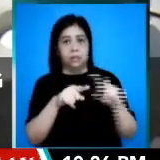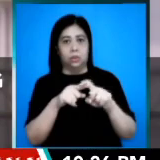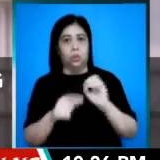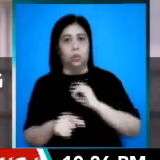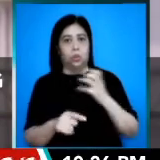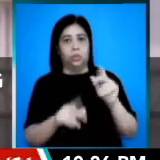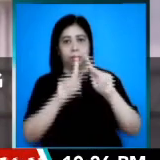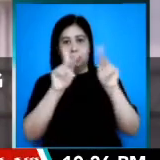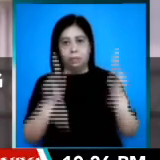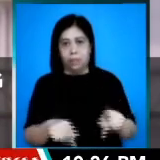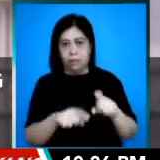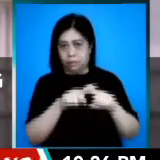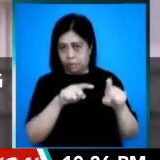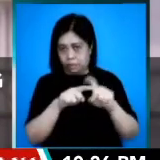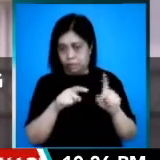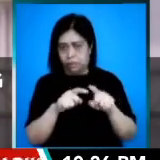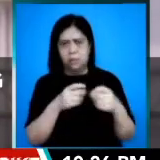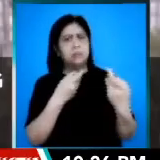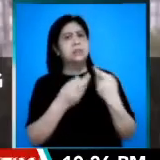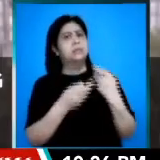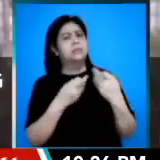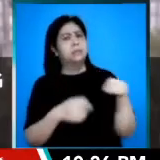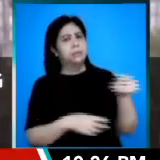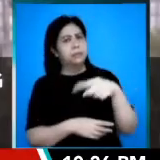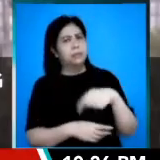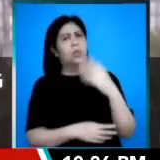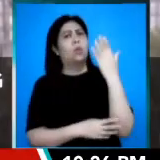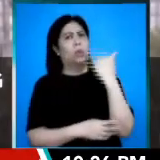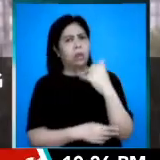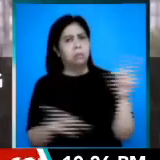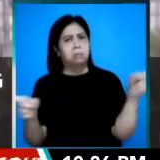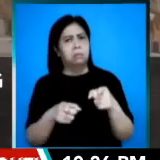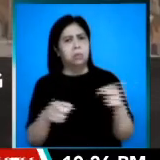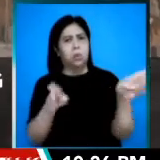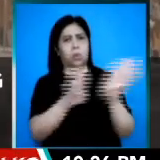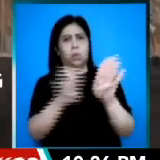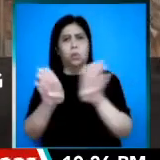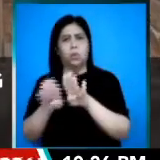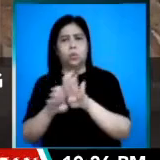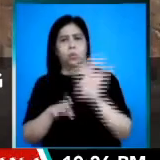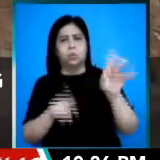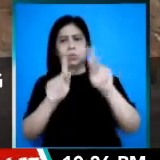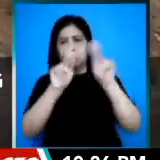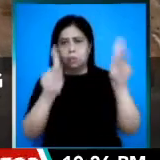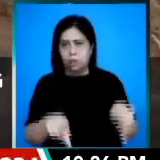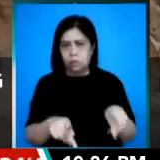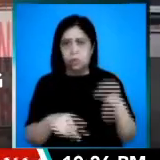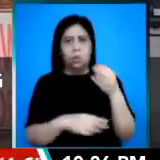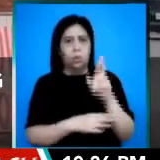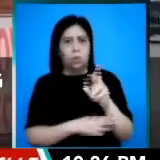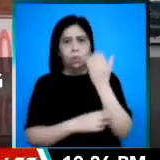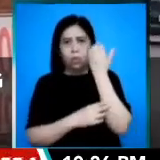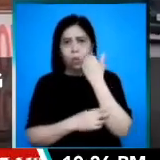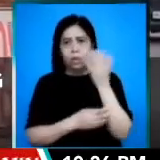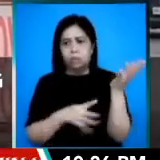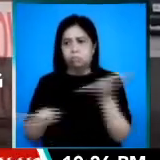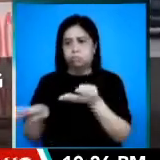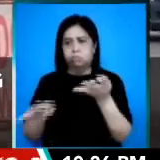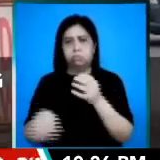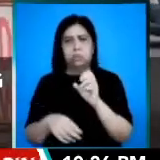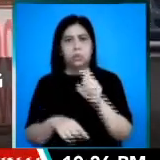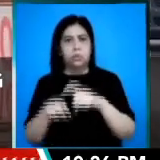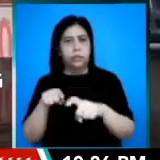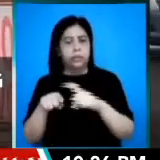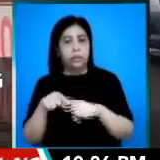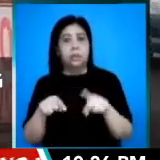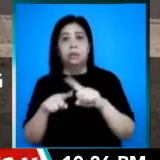kuryente. Pinagpapaliwanag sila bakit biglang nagsara ang kanilang mga planta o kaya bitin ang sinuplay na kuryente. Pero mahigit